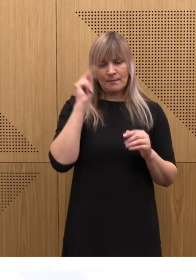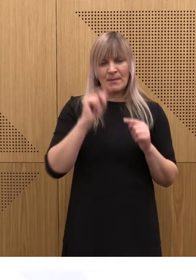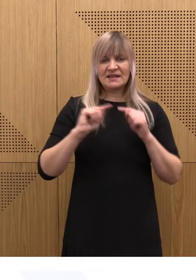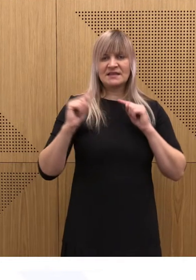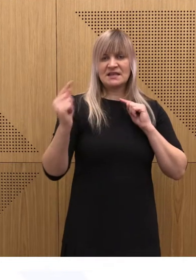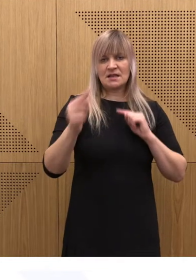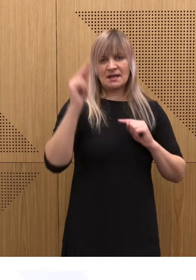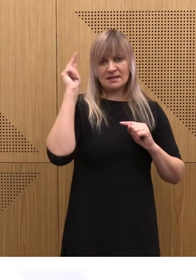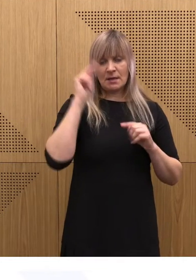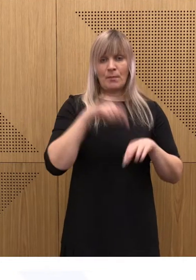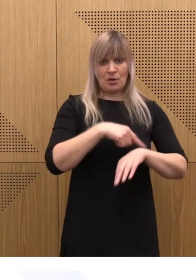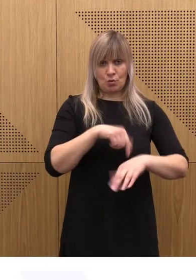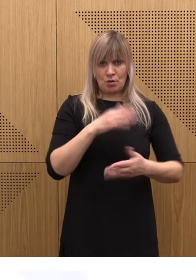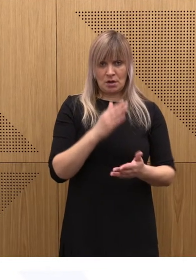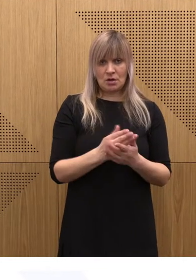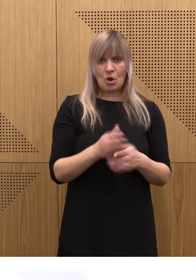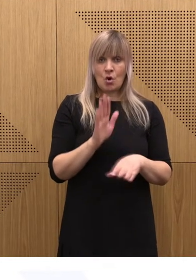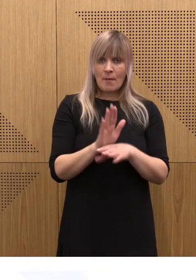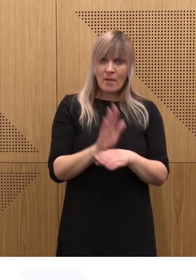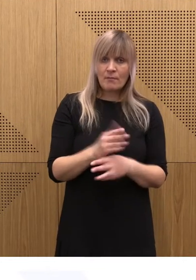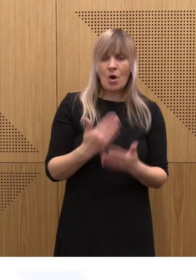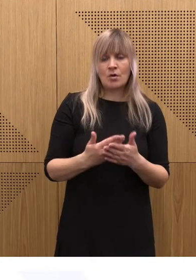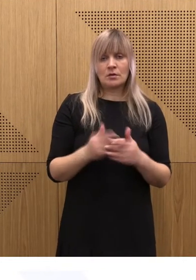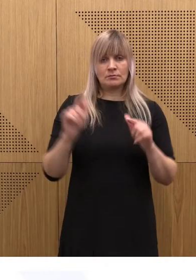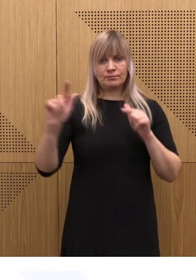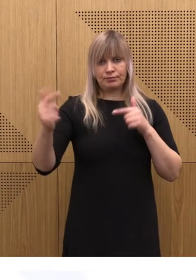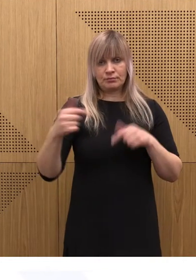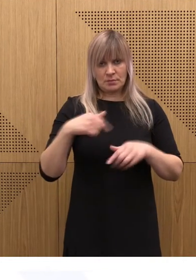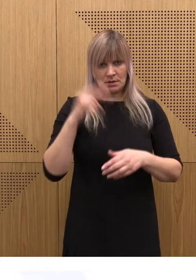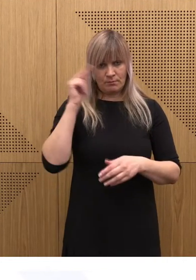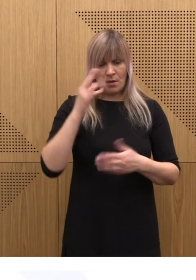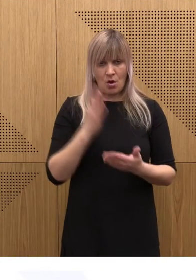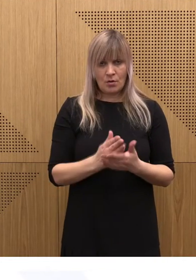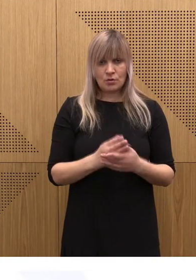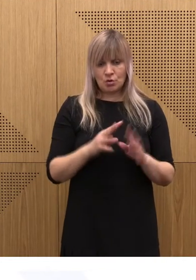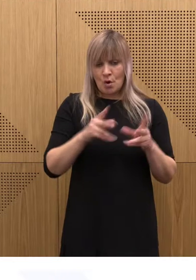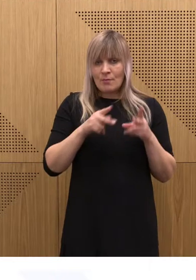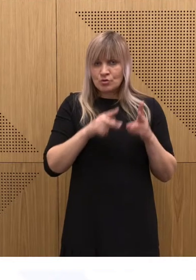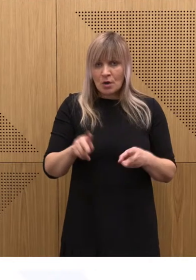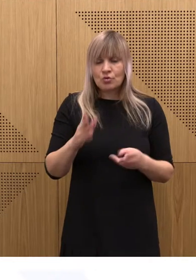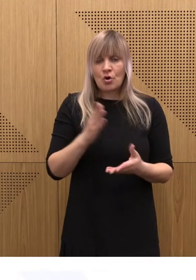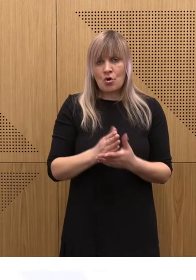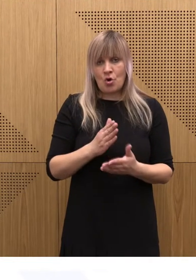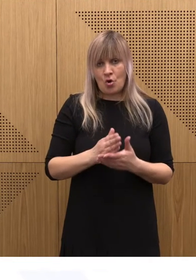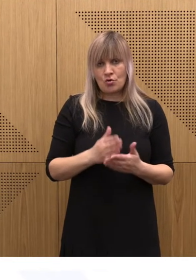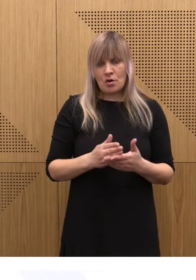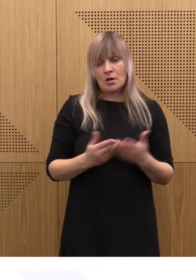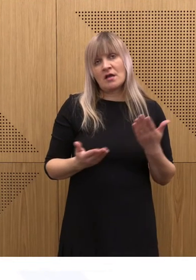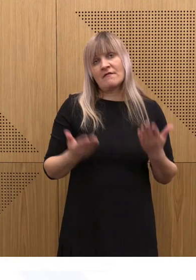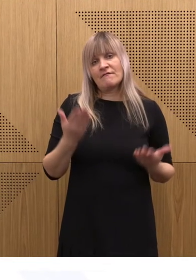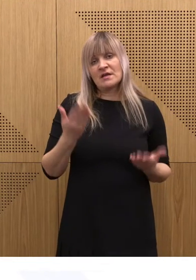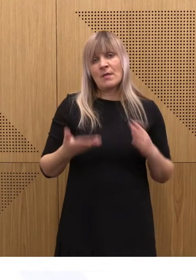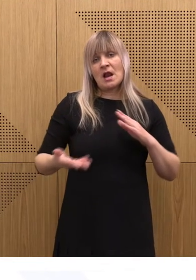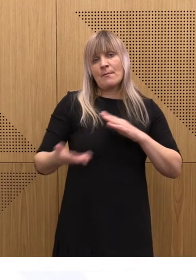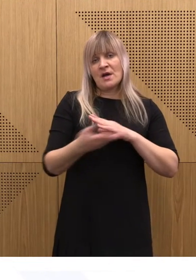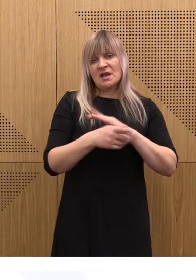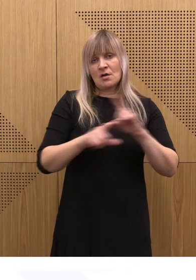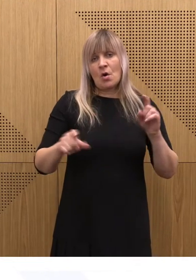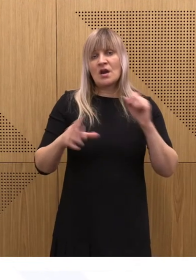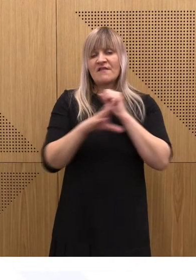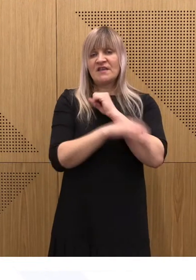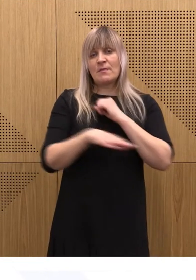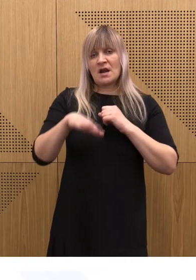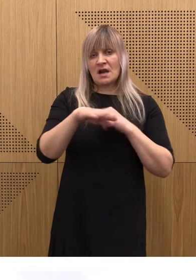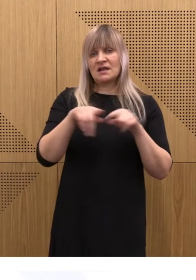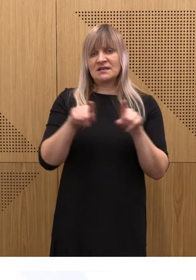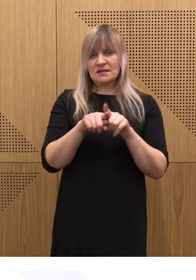distantsõpet, kus siis toimuvad ju tunnid, toimuvad ülesanded, toimuvad mingid tulemuste kontrollid. Võib-olla ka põhikooli viimane